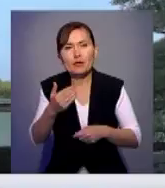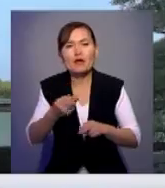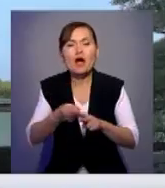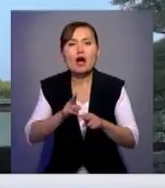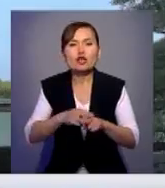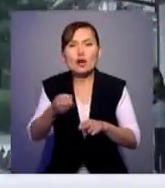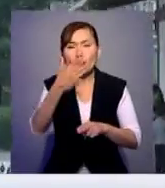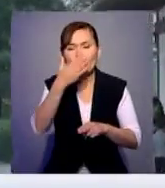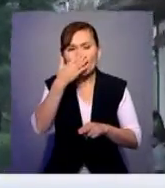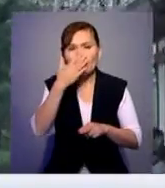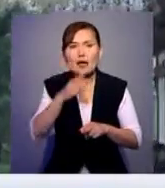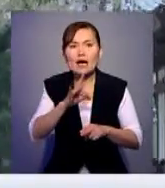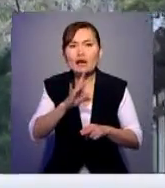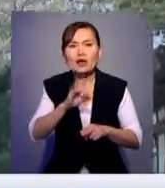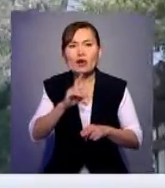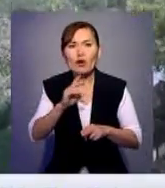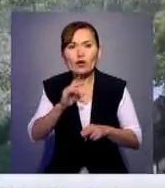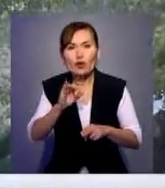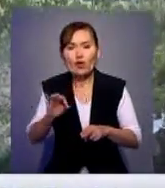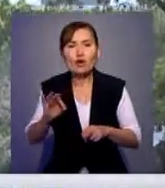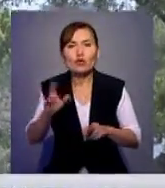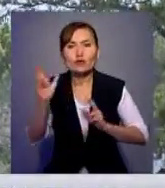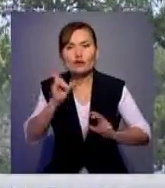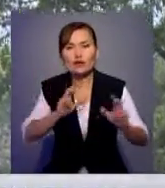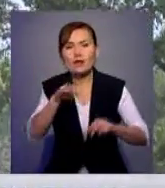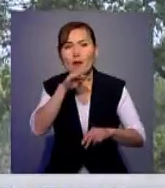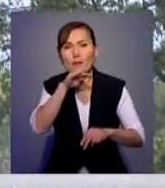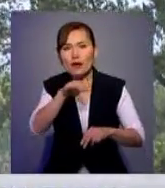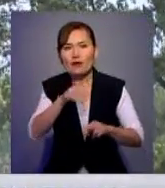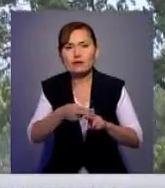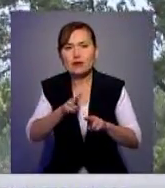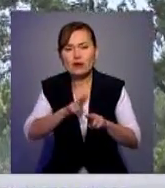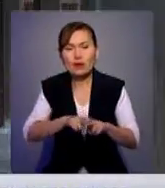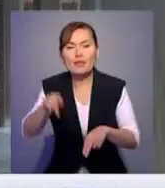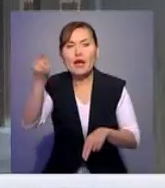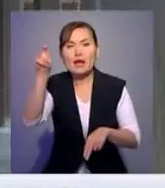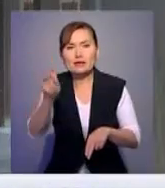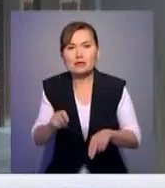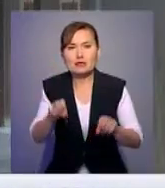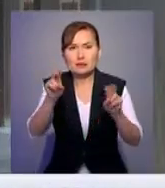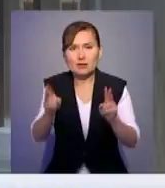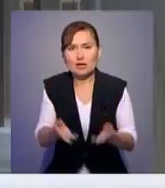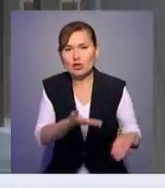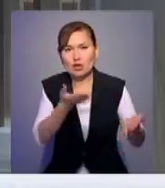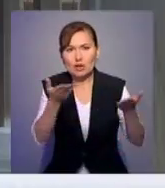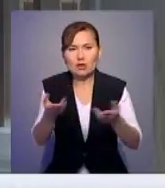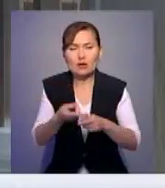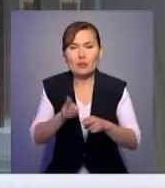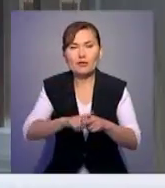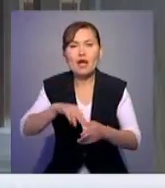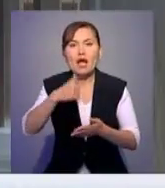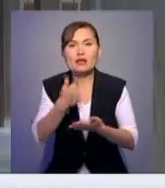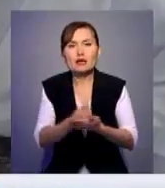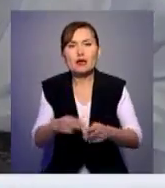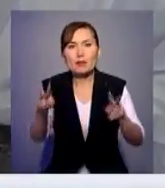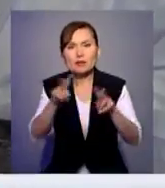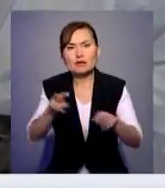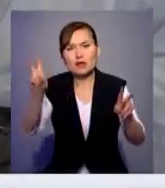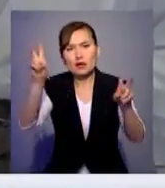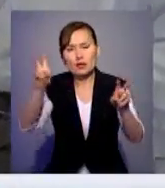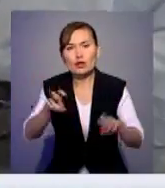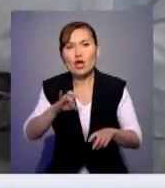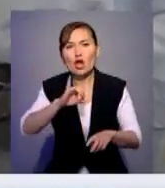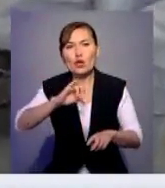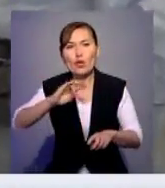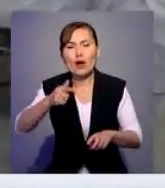шақыруымен жиынға Жапониядағы Риккё университетінің профессоры Ясухиро Йокаичи келген. Оның негізгі зерттеу тақырыбы